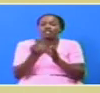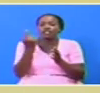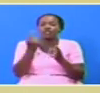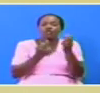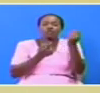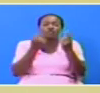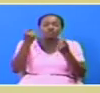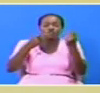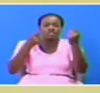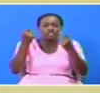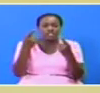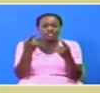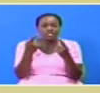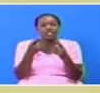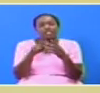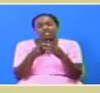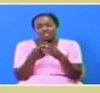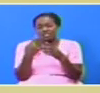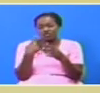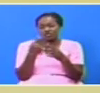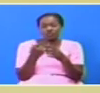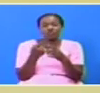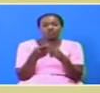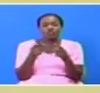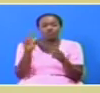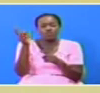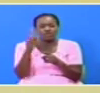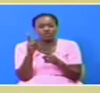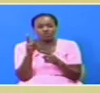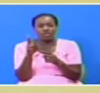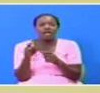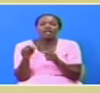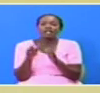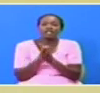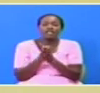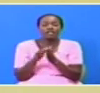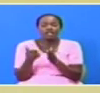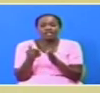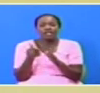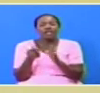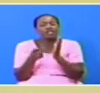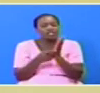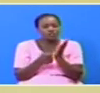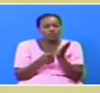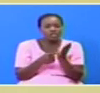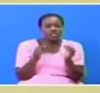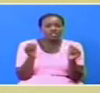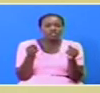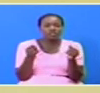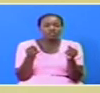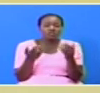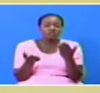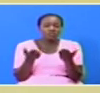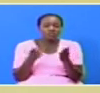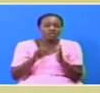katika uwanja wa Kasarani hapa jijini Nairobi. Kumbuka kwenye taarifa zetu kwa lugha ya Kiswahili baadaye mwendo wa